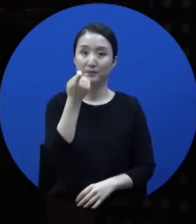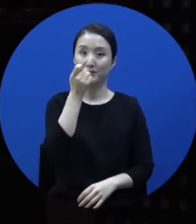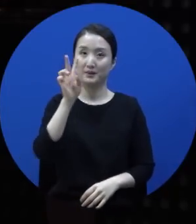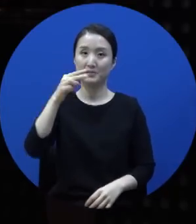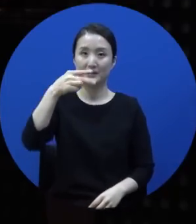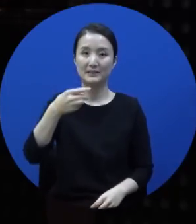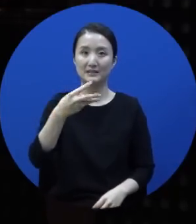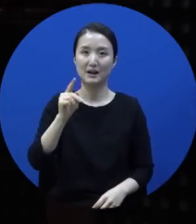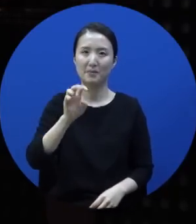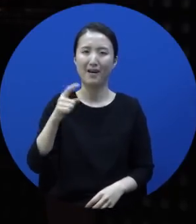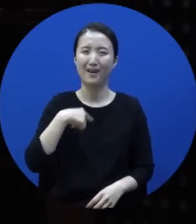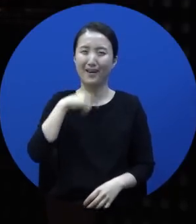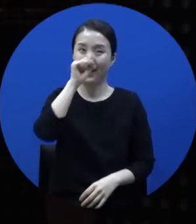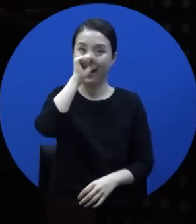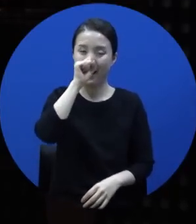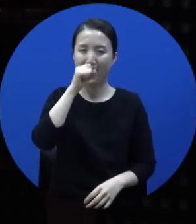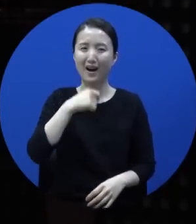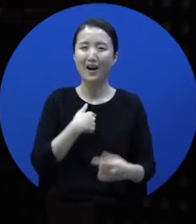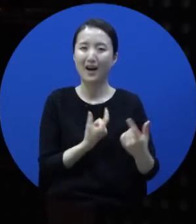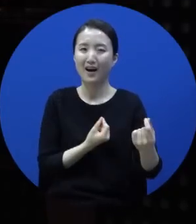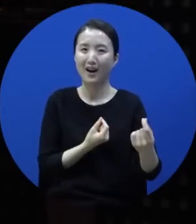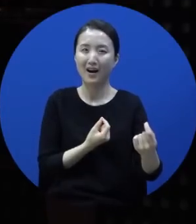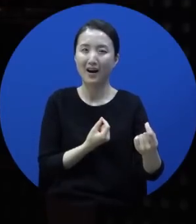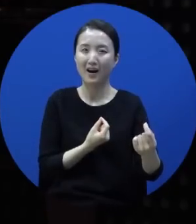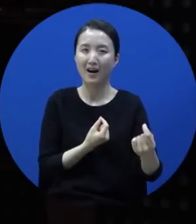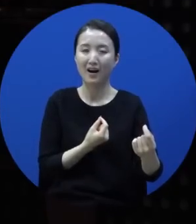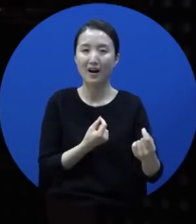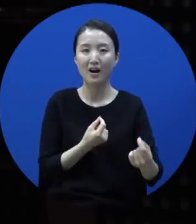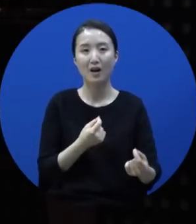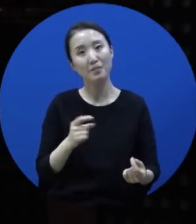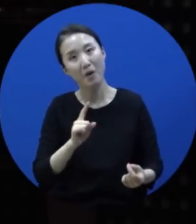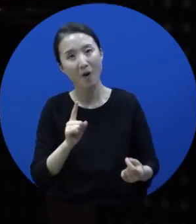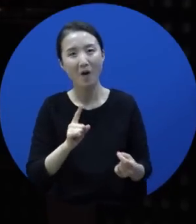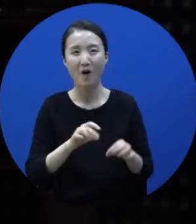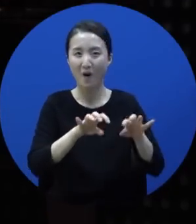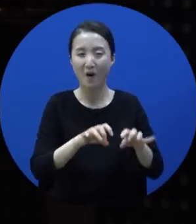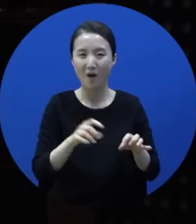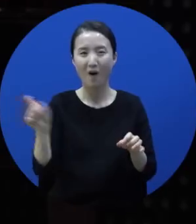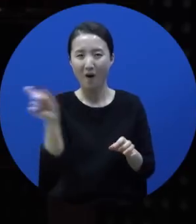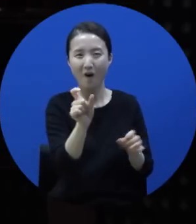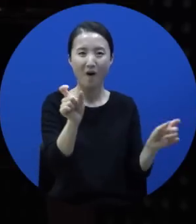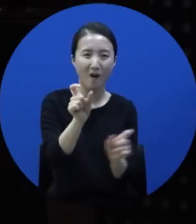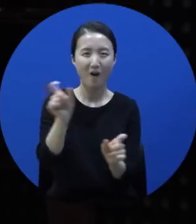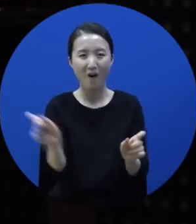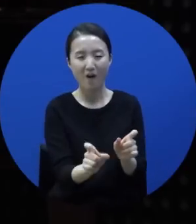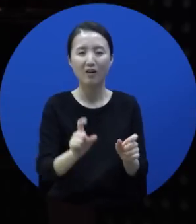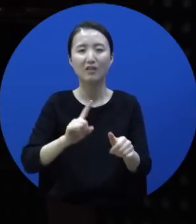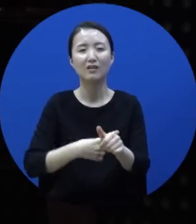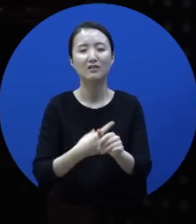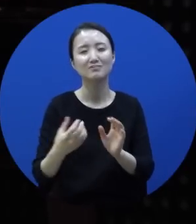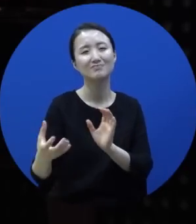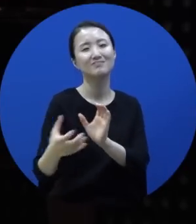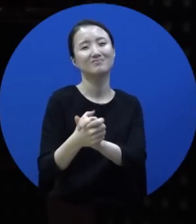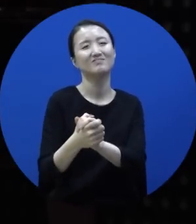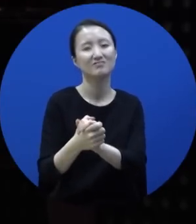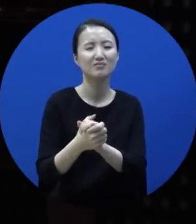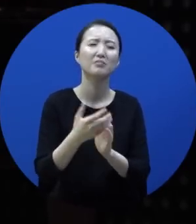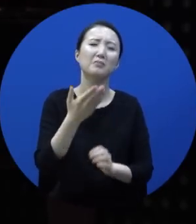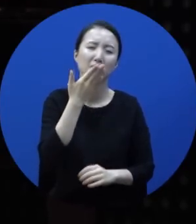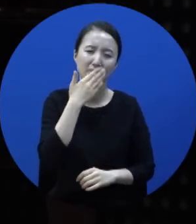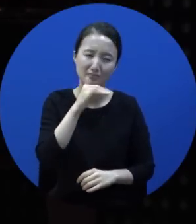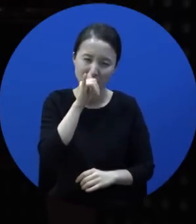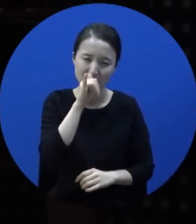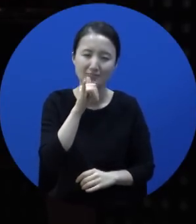좋아하면 나도 드라마 좋아하는데 다음에 뭐가 나올까요? 이러다가 또 친구가 되기도 하고, 네, 이런 관심사들이 생기게